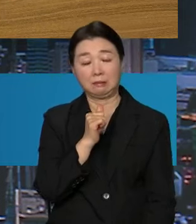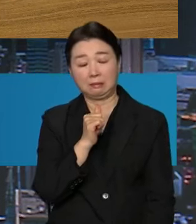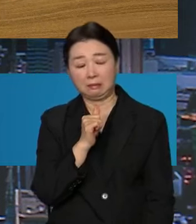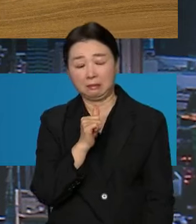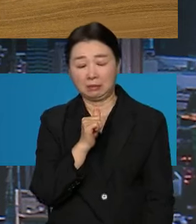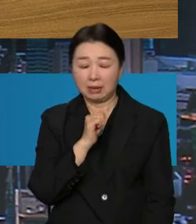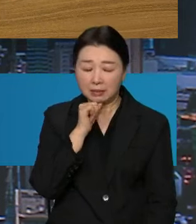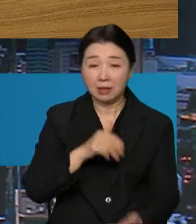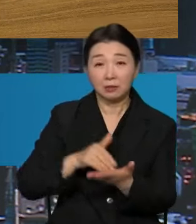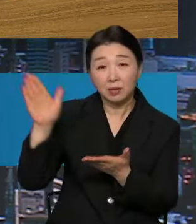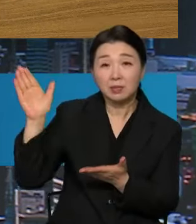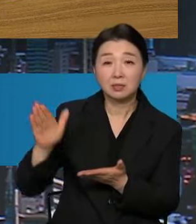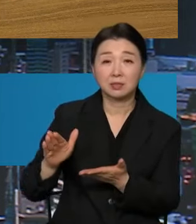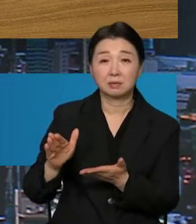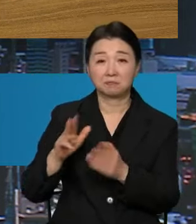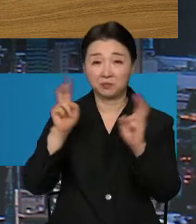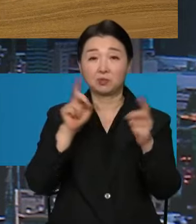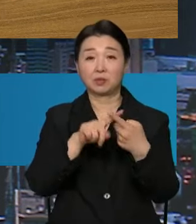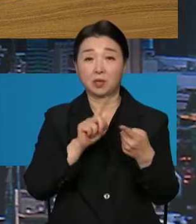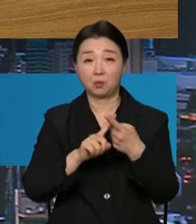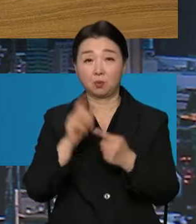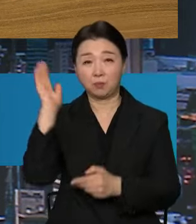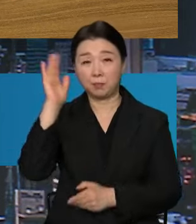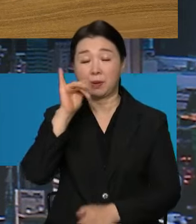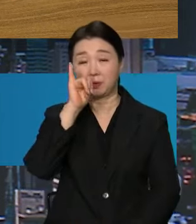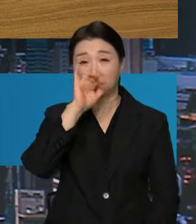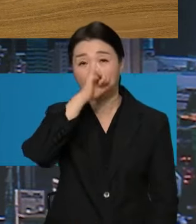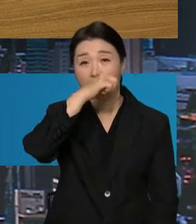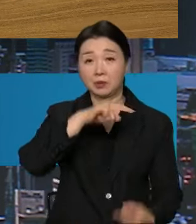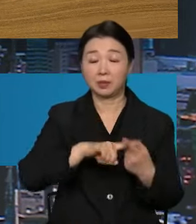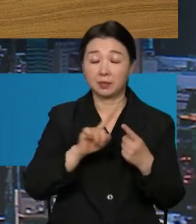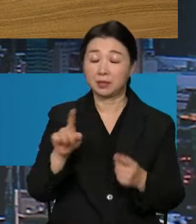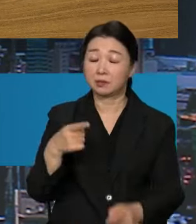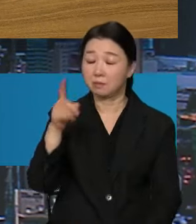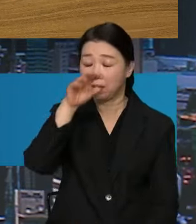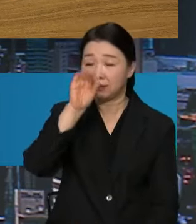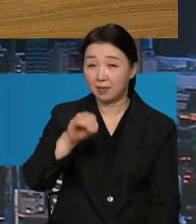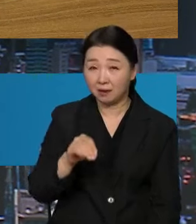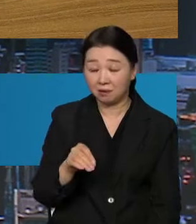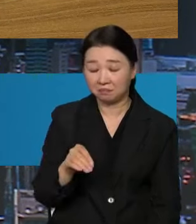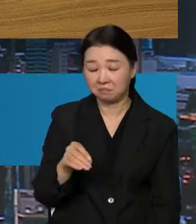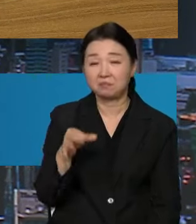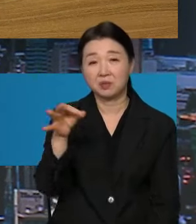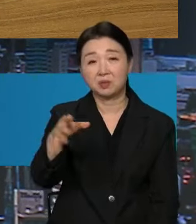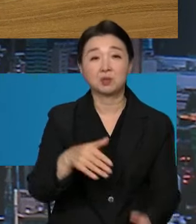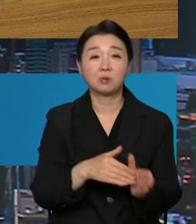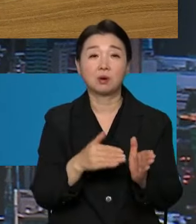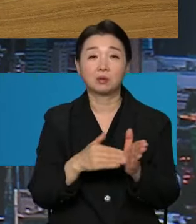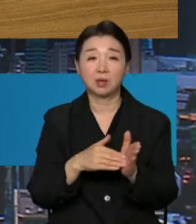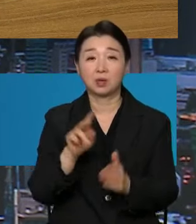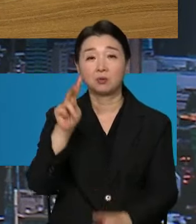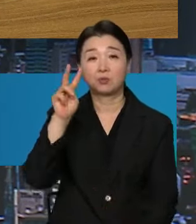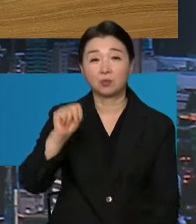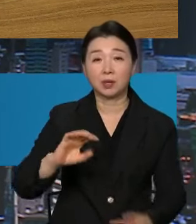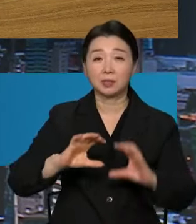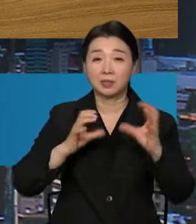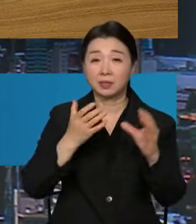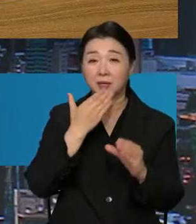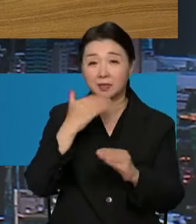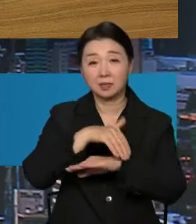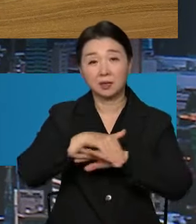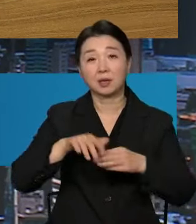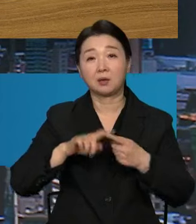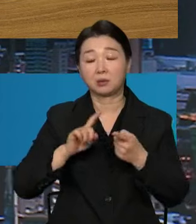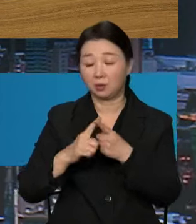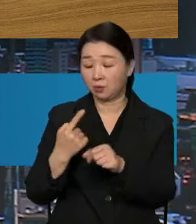기조연설에 나섰는데 아프리카에 천만 달러 규모의 인도적 지원을 하고 유엔 세계 식량 계획을 통한 식량 원조도